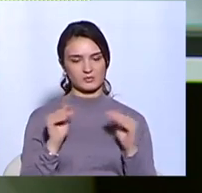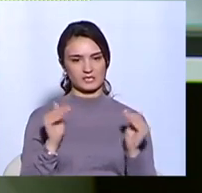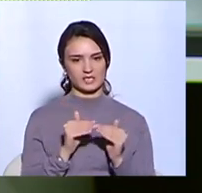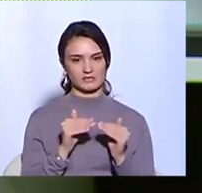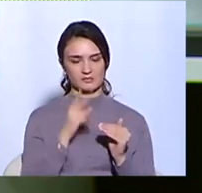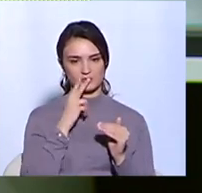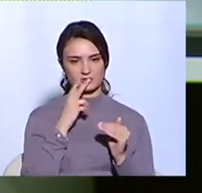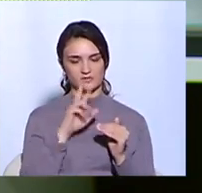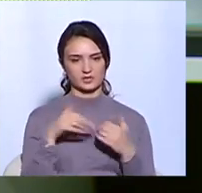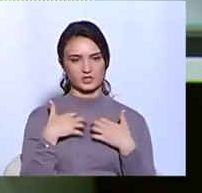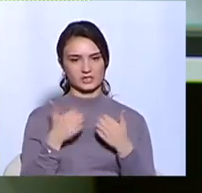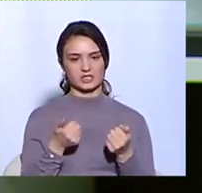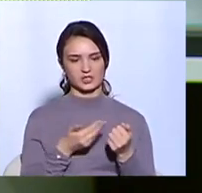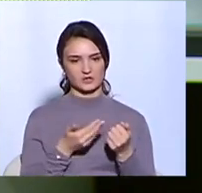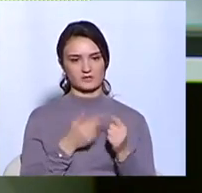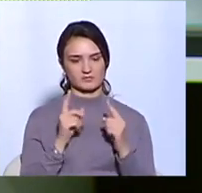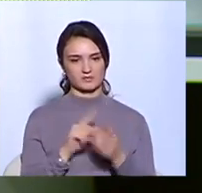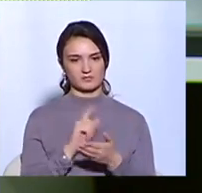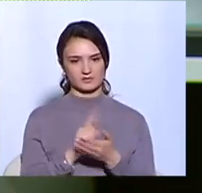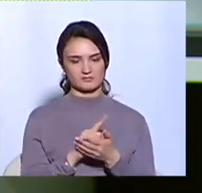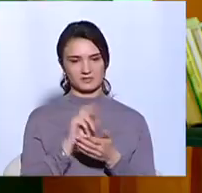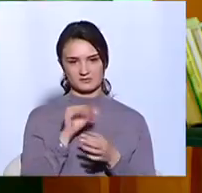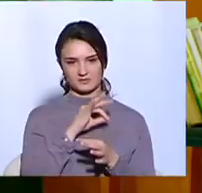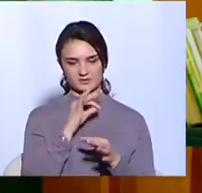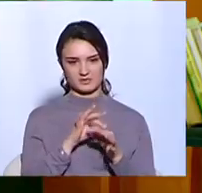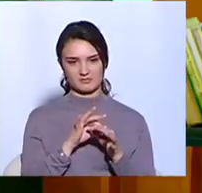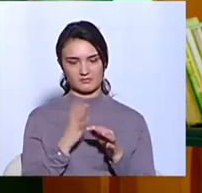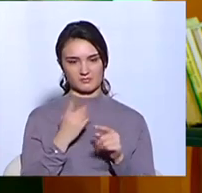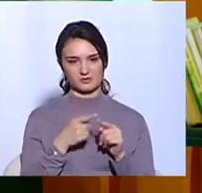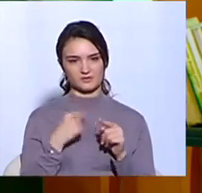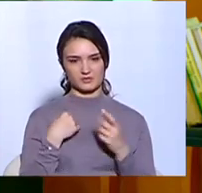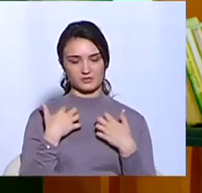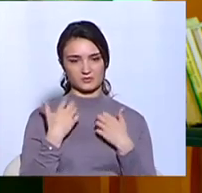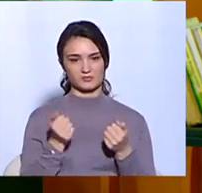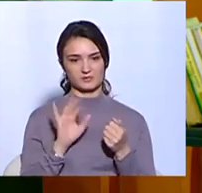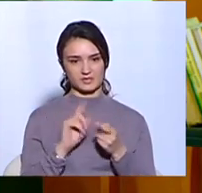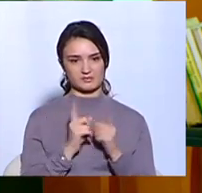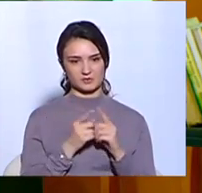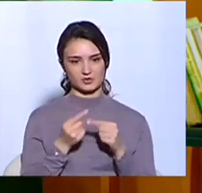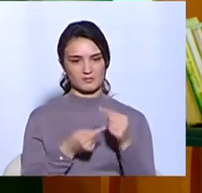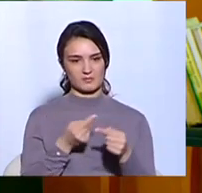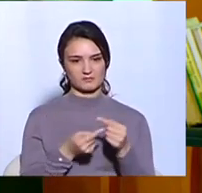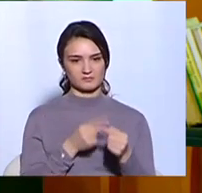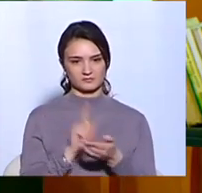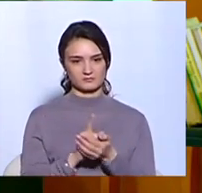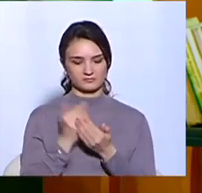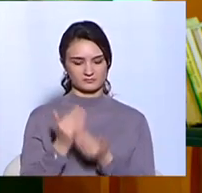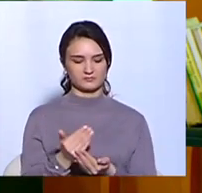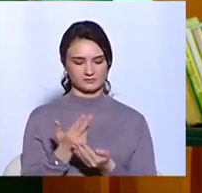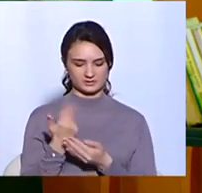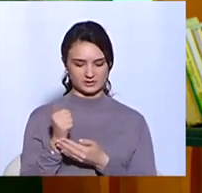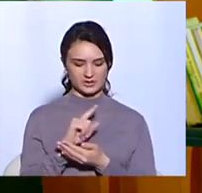ნაკლები მოწევა და ჯანსაღი ცხოვრების წესი აუცილებელია. და პასუხისმგებლობა, რომელიც არამარტო ჩვენი ჯანმრთელობის, არამედ შთამომავლების ჯანმრთელობის წინაშე